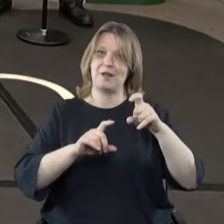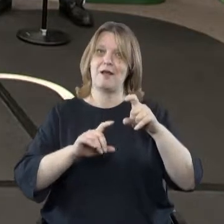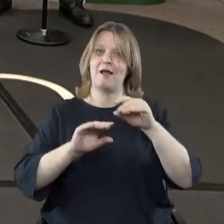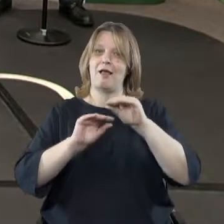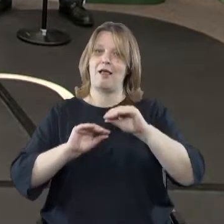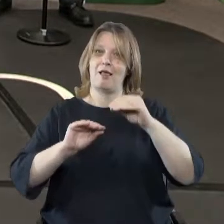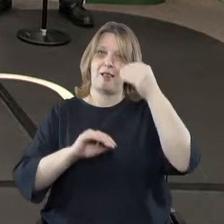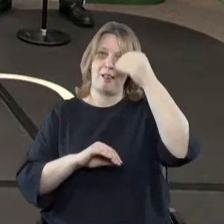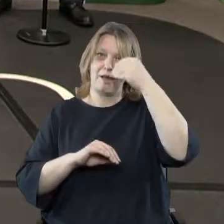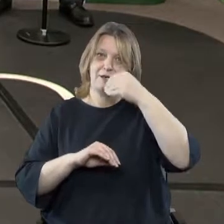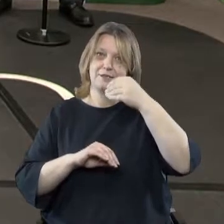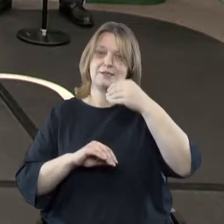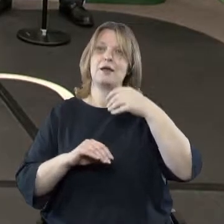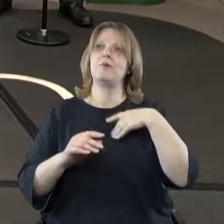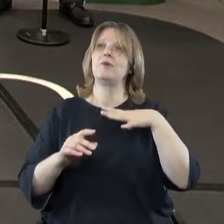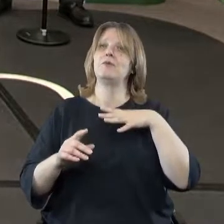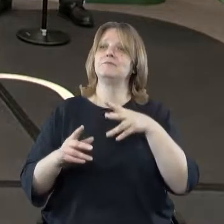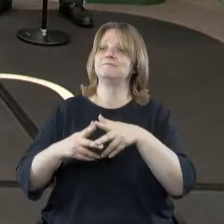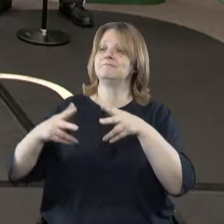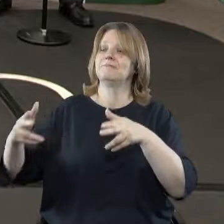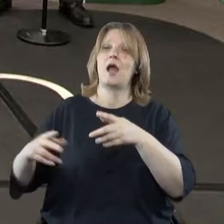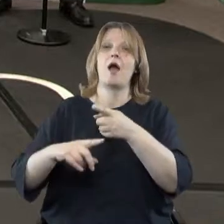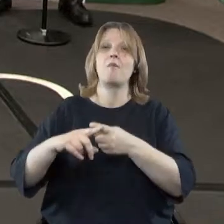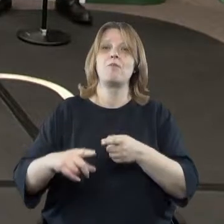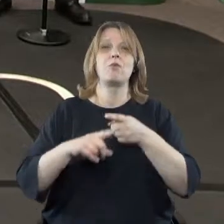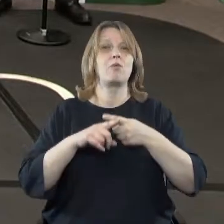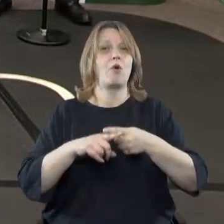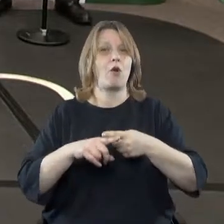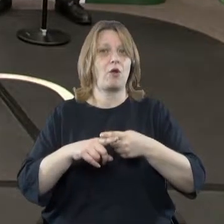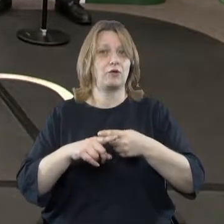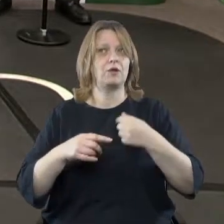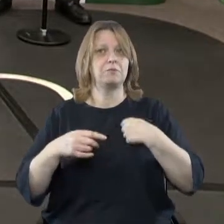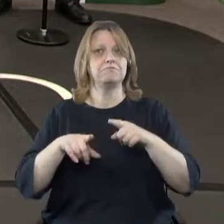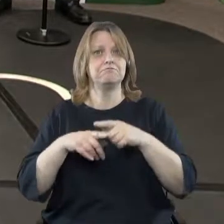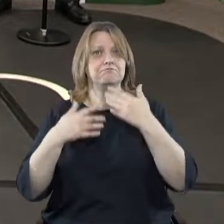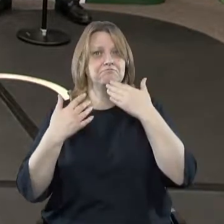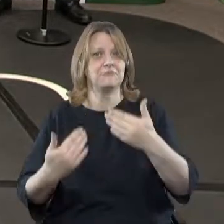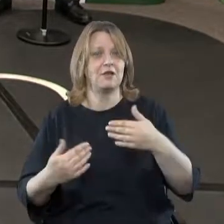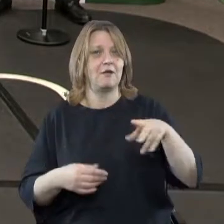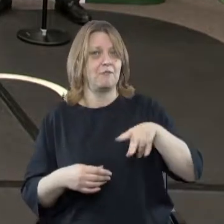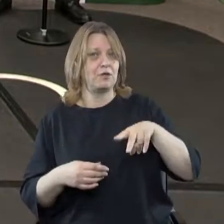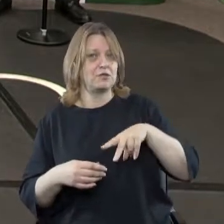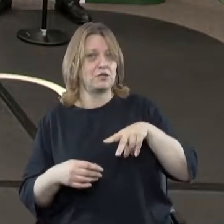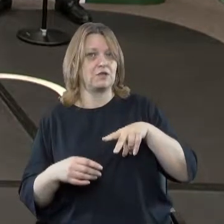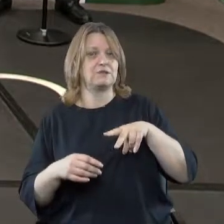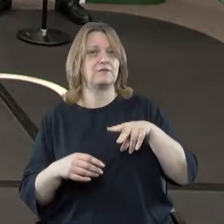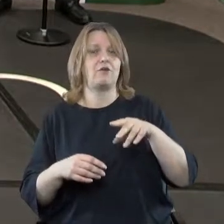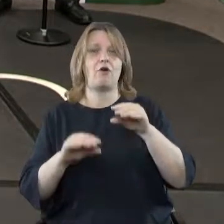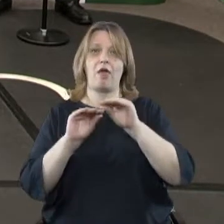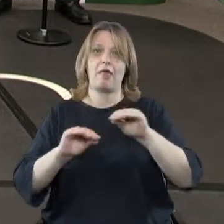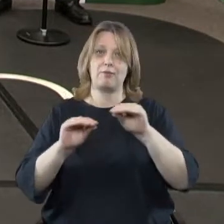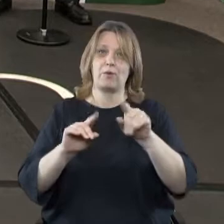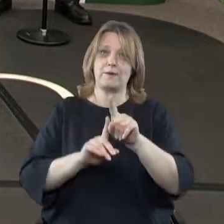które przebywały na półkoloniach. I chciałem serdecznie podziękować Ministerstwu Edukacji i Nauki za rozpropagowanie